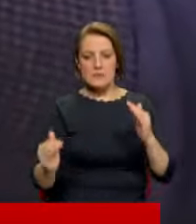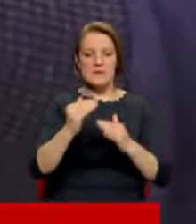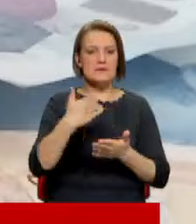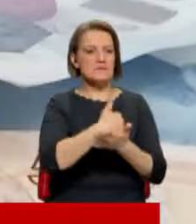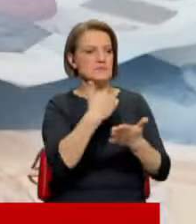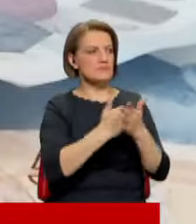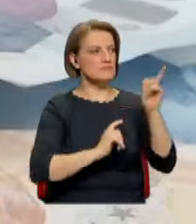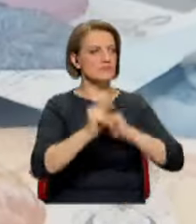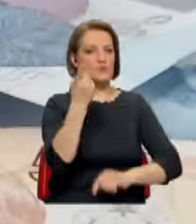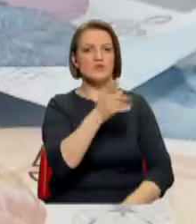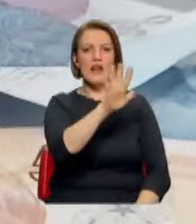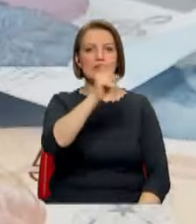kartı kullanımı % 59 arttı